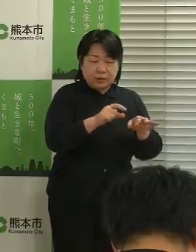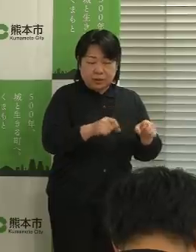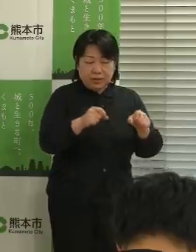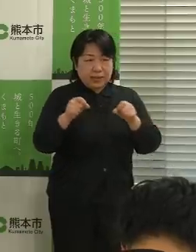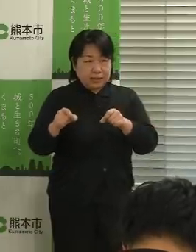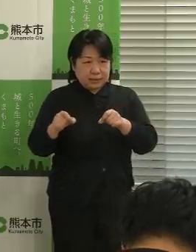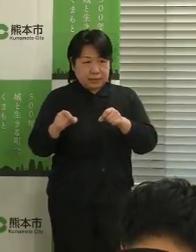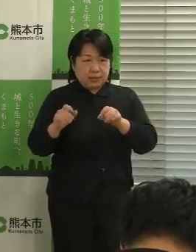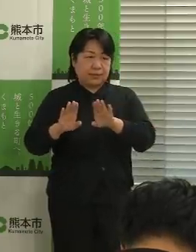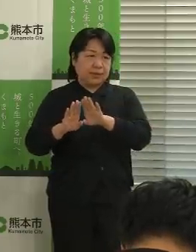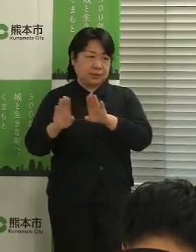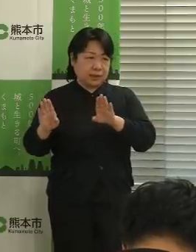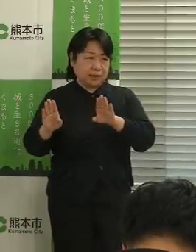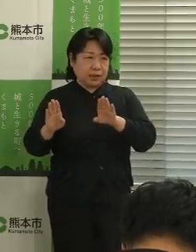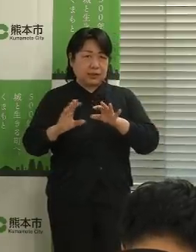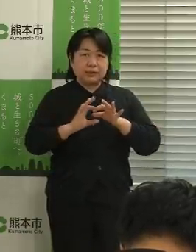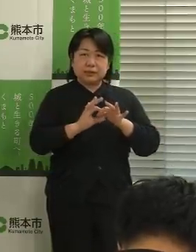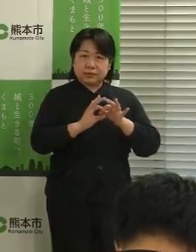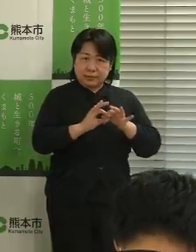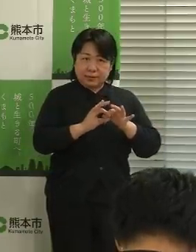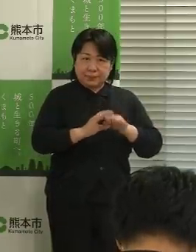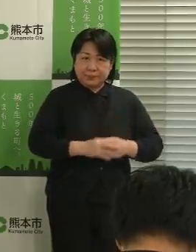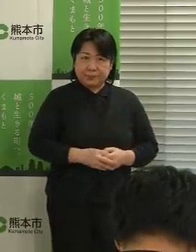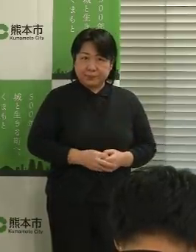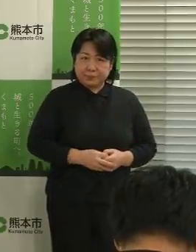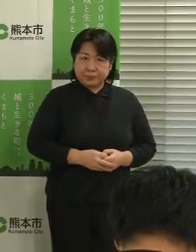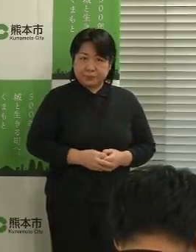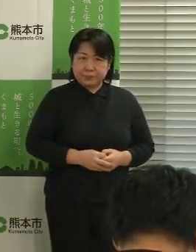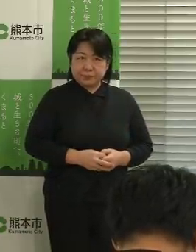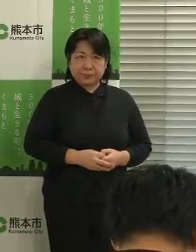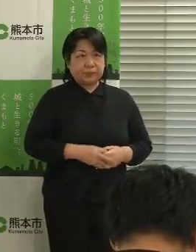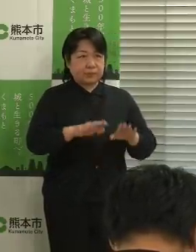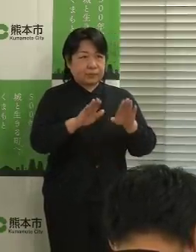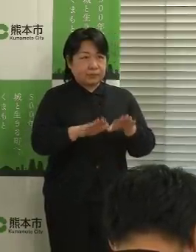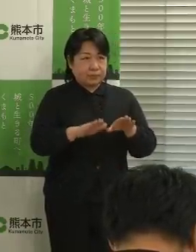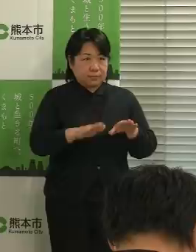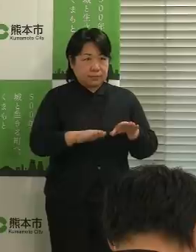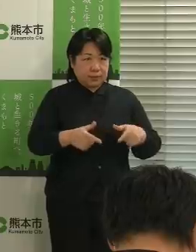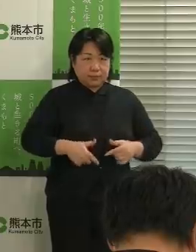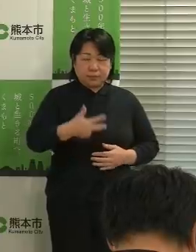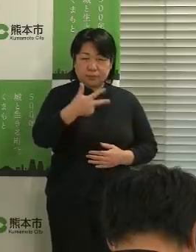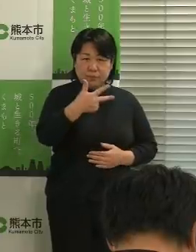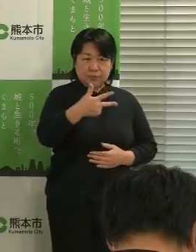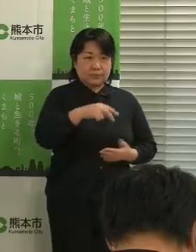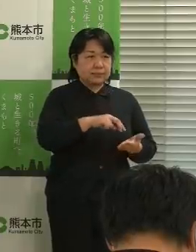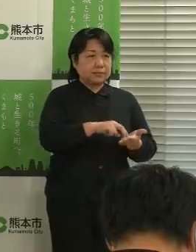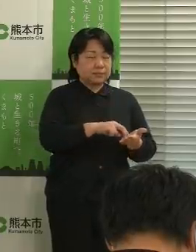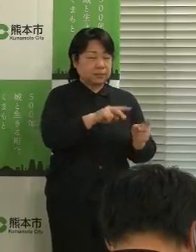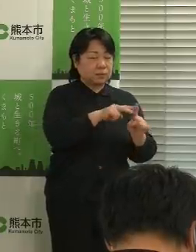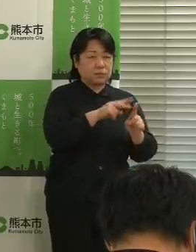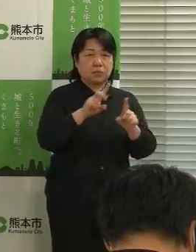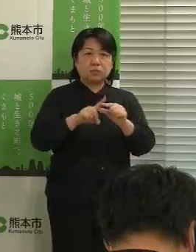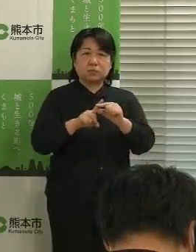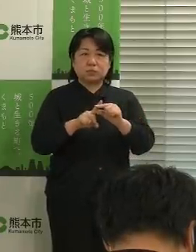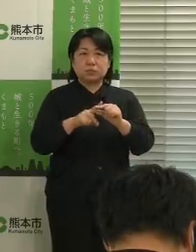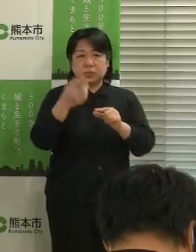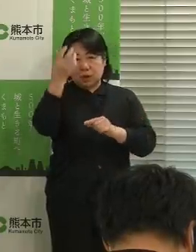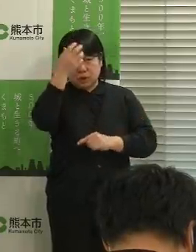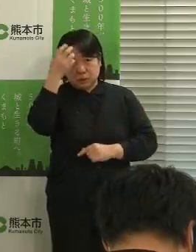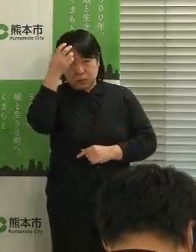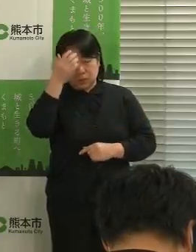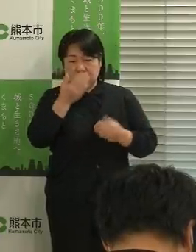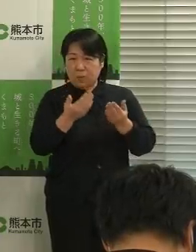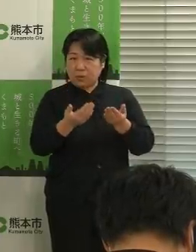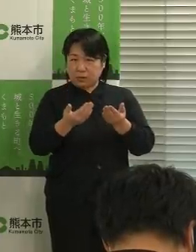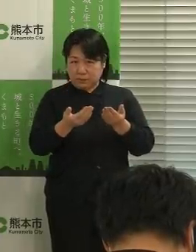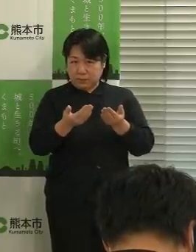長再開についてご報告をさせていただきます。現在熊本市立の小中高等学